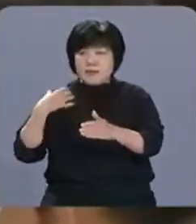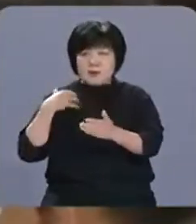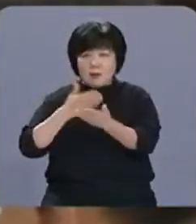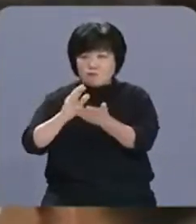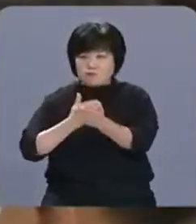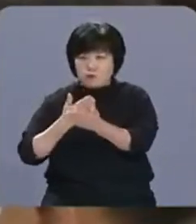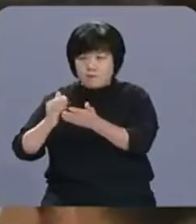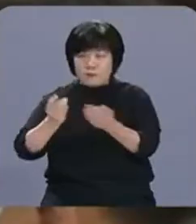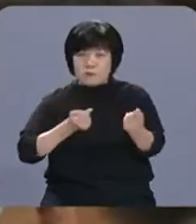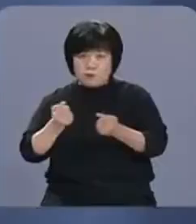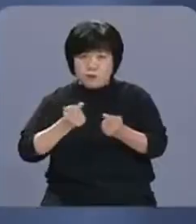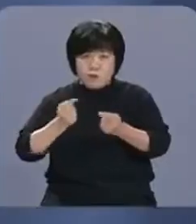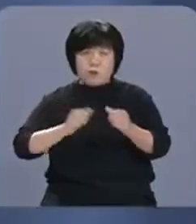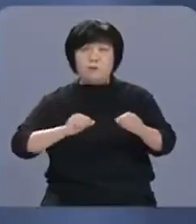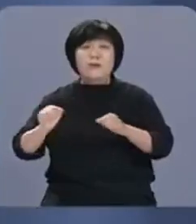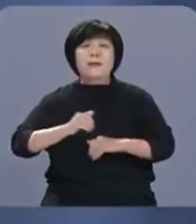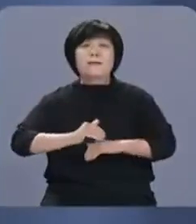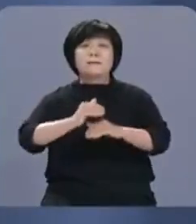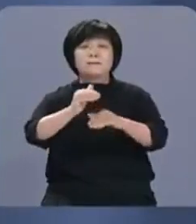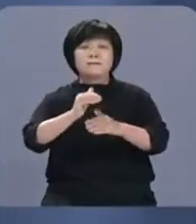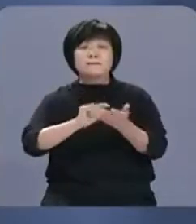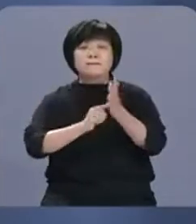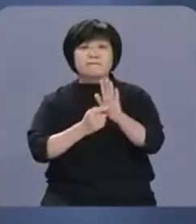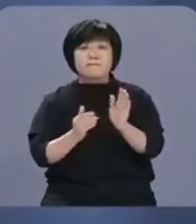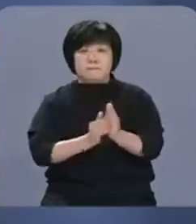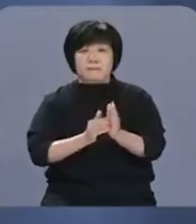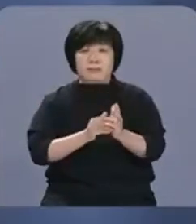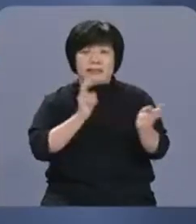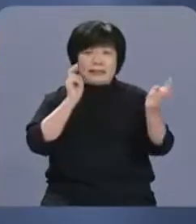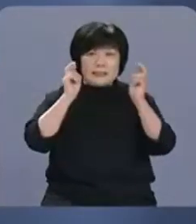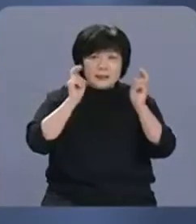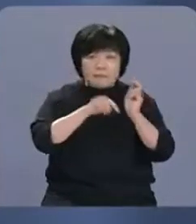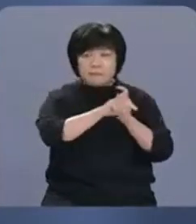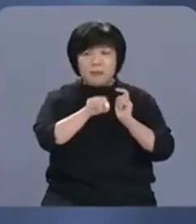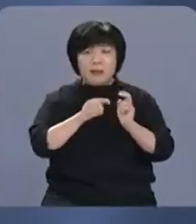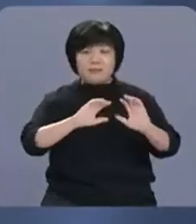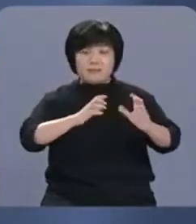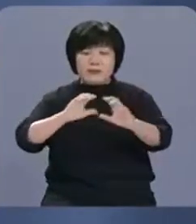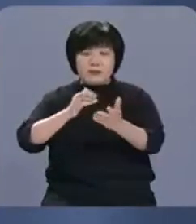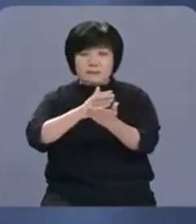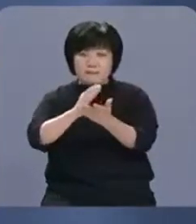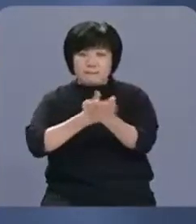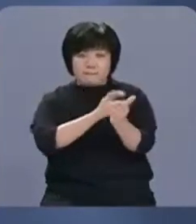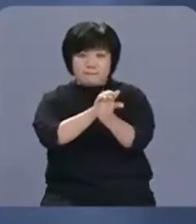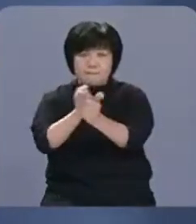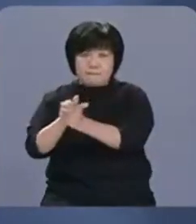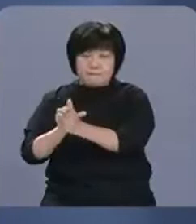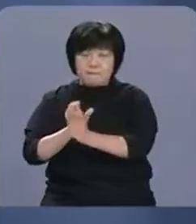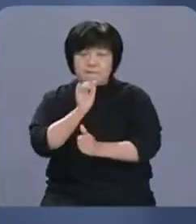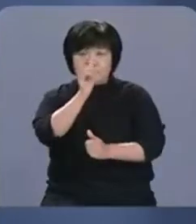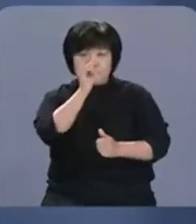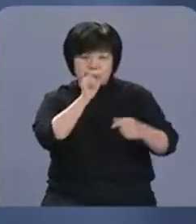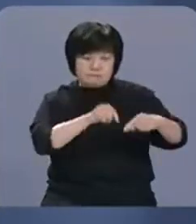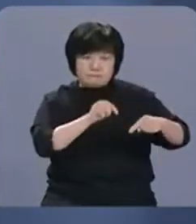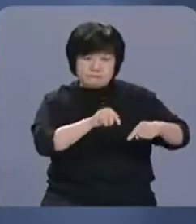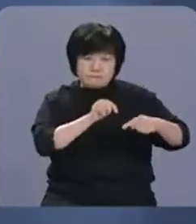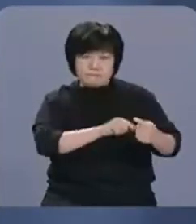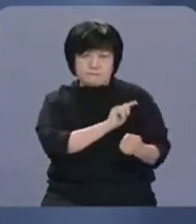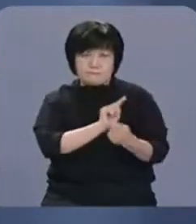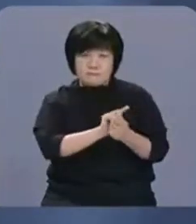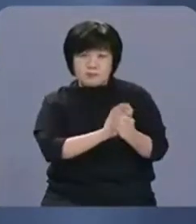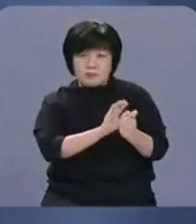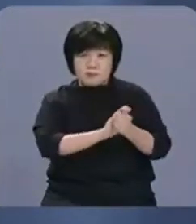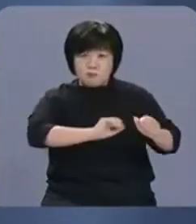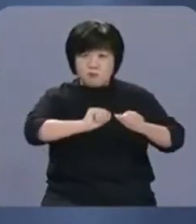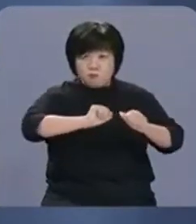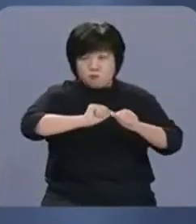펼치겠다고 밝혔습니다. 기업들이 각 나라를 나눠서 지금 접촉을 하고 지지